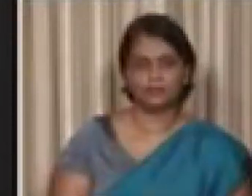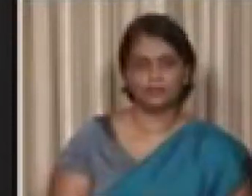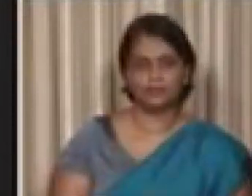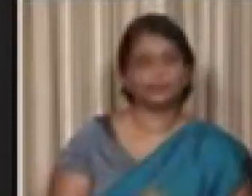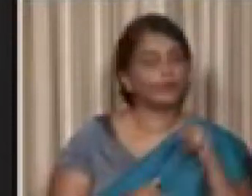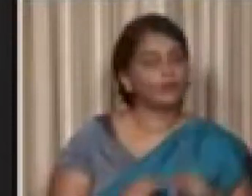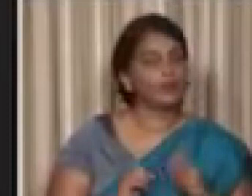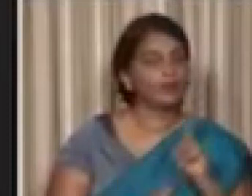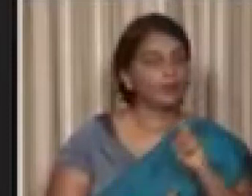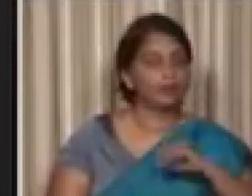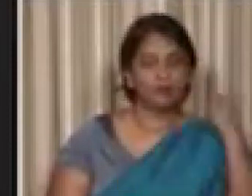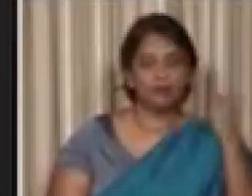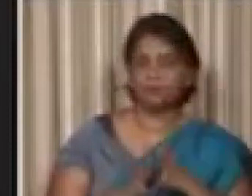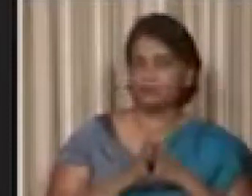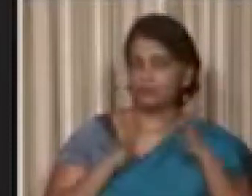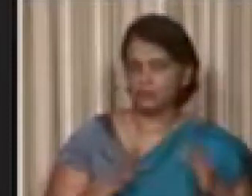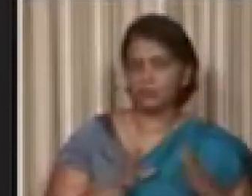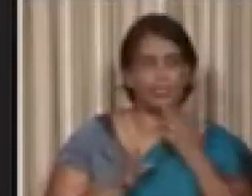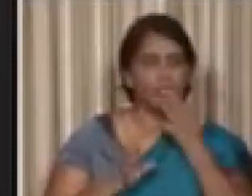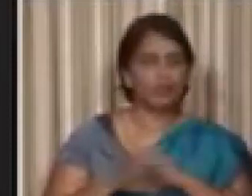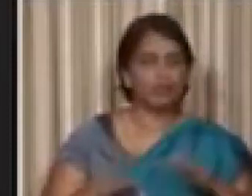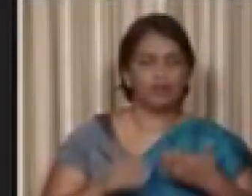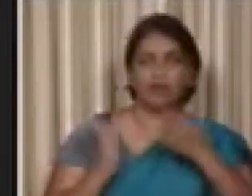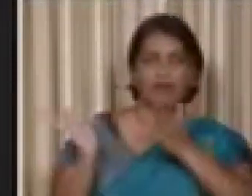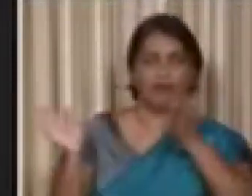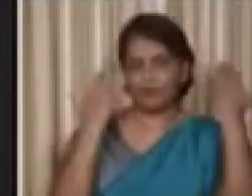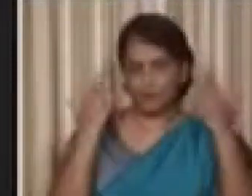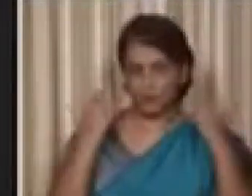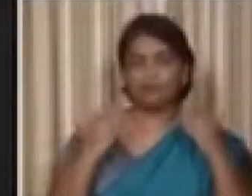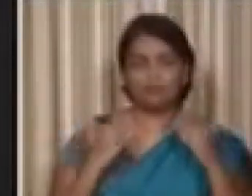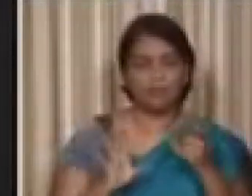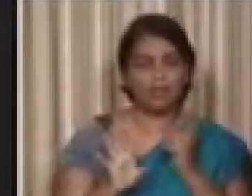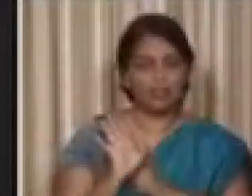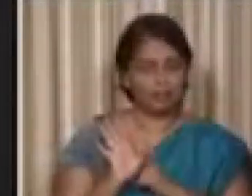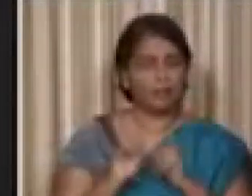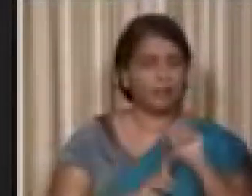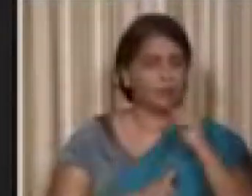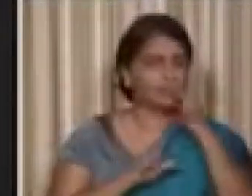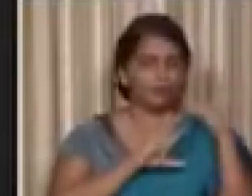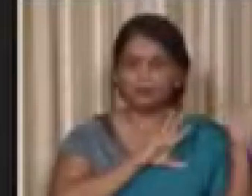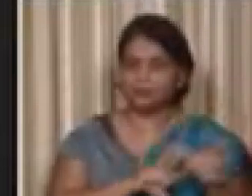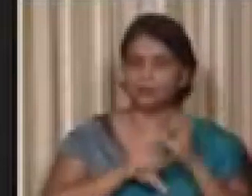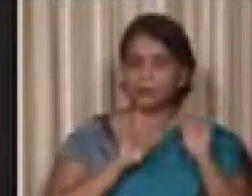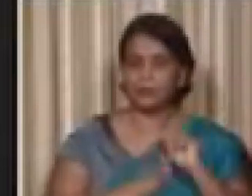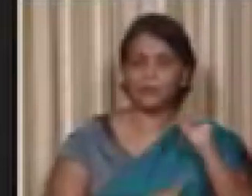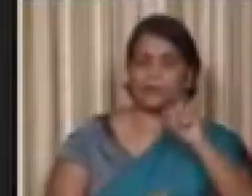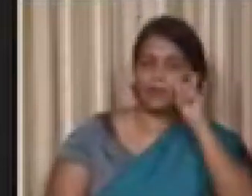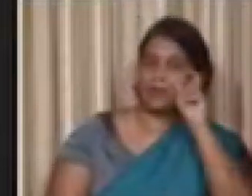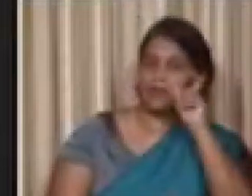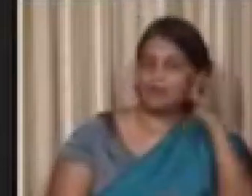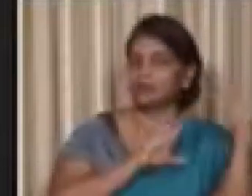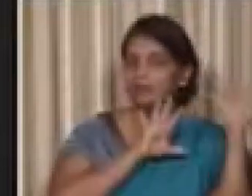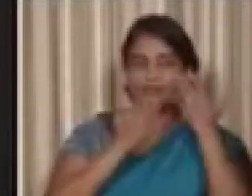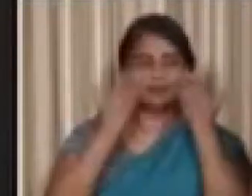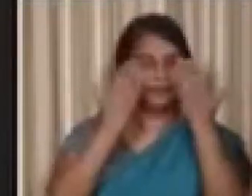දැන් පාර්ලිමේන්තු කතාවලදී වැඩි ප්‍රමාණයක් පාසල් දරුවෝ ඉවත් කරන්න වෙනවා. හැමදාම පාර්ලිමේන්තුවට පාසල් දරුවෝ එනවා පාර්ලිමේන්තුවේ නරඹන්න ගැලරිය